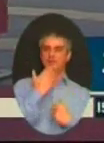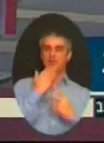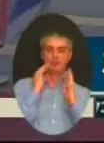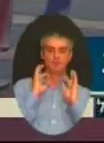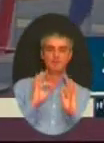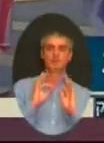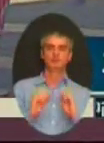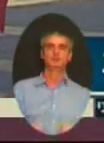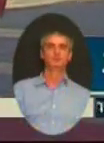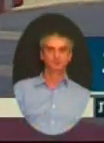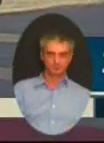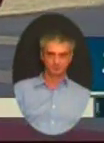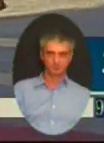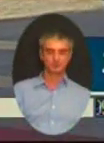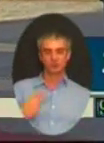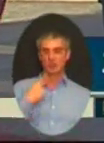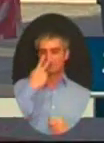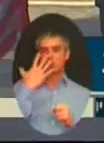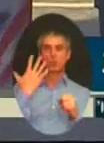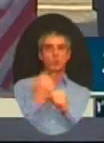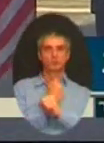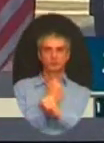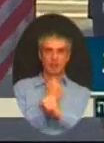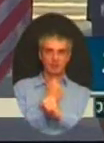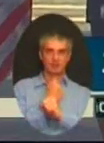ממש. שיהיה ביקור מוצלח, נחמן.